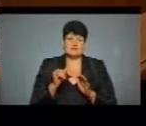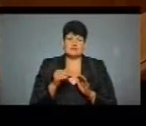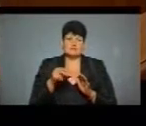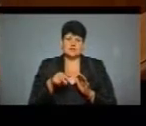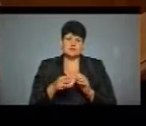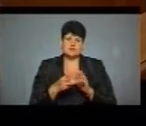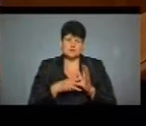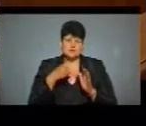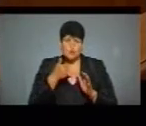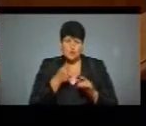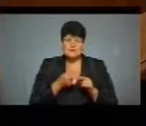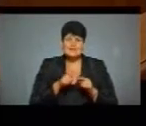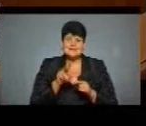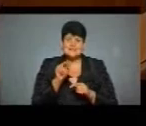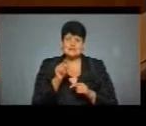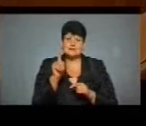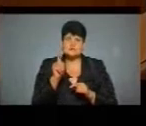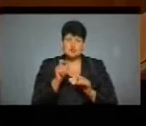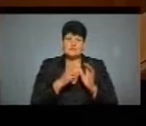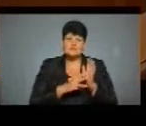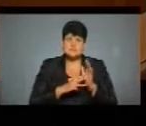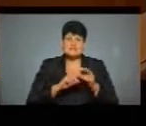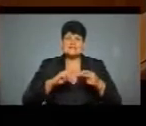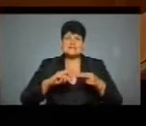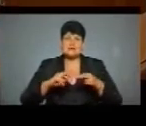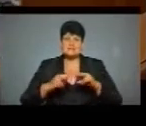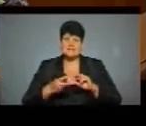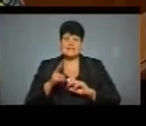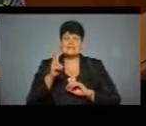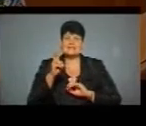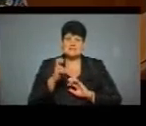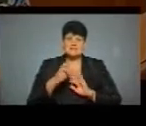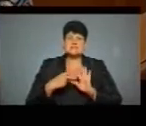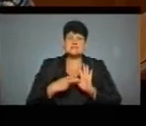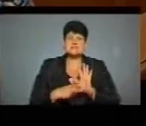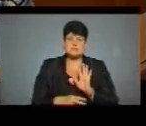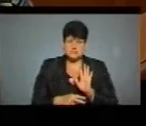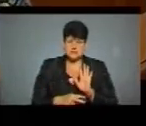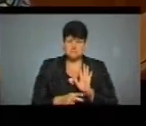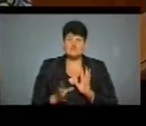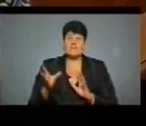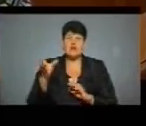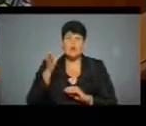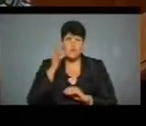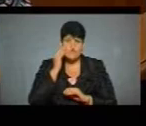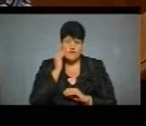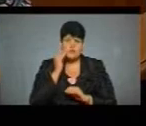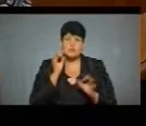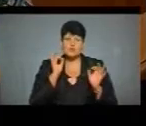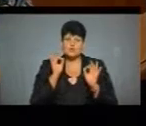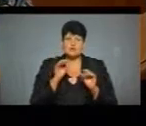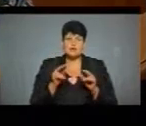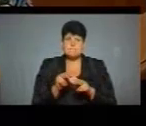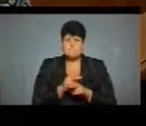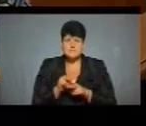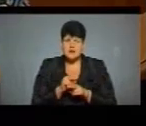23.11.2018 року цифри 180 замінити цифрами 270. З урахуванням озвучених правок